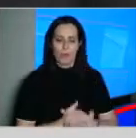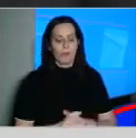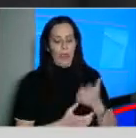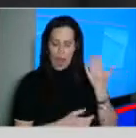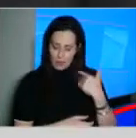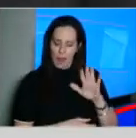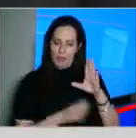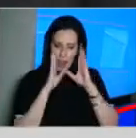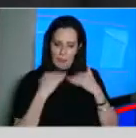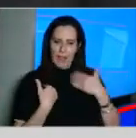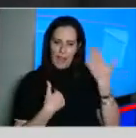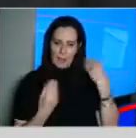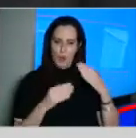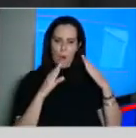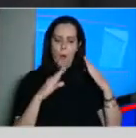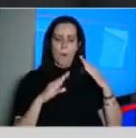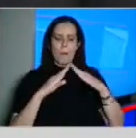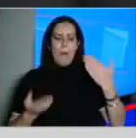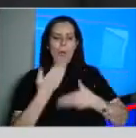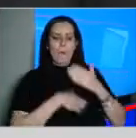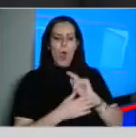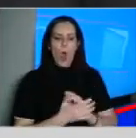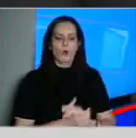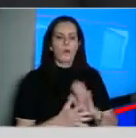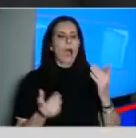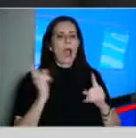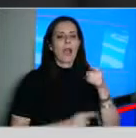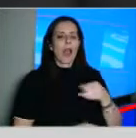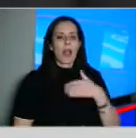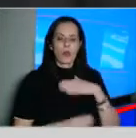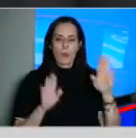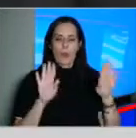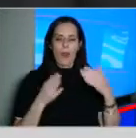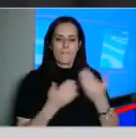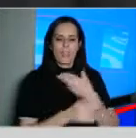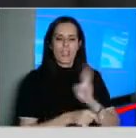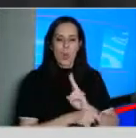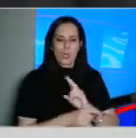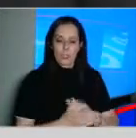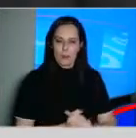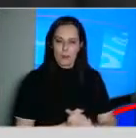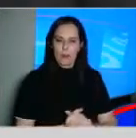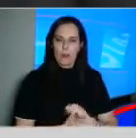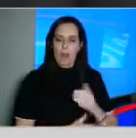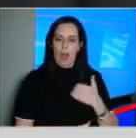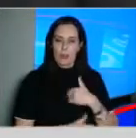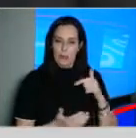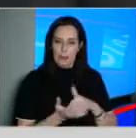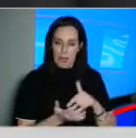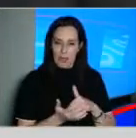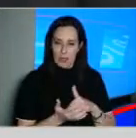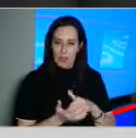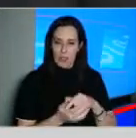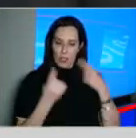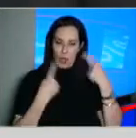כנראה שהיה שם משהו. כן, היה, תאמין לי, היה. בוא דבר איתי השבוע, מה קרה לנו בפייק ניוז? טוב, אני, בגלל